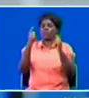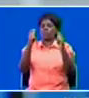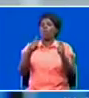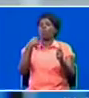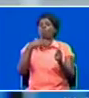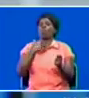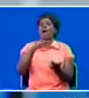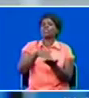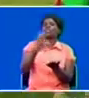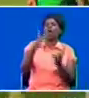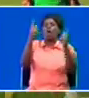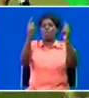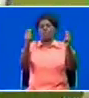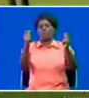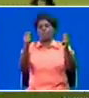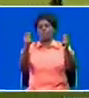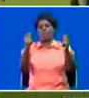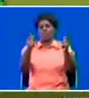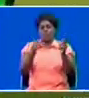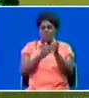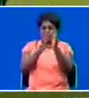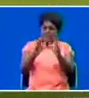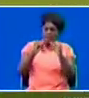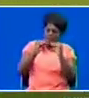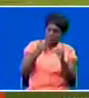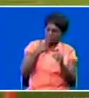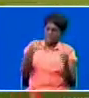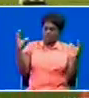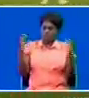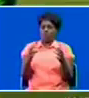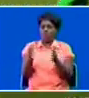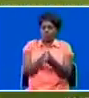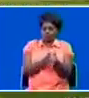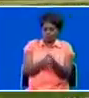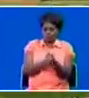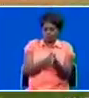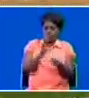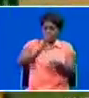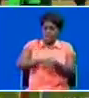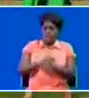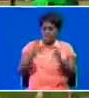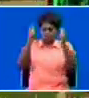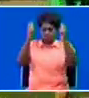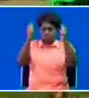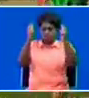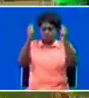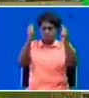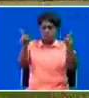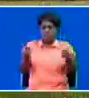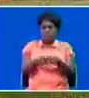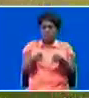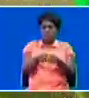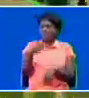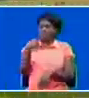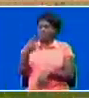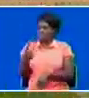who will take the day. Kocha Zedekiah Otieno amedai kwamba timu yake ina motisha tosha ya kutoa kombe la Super Cup. Kocha huyo pia